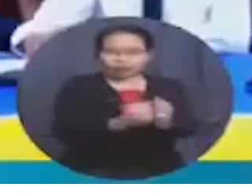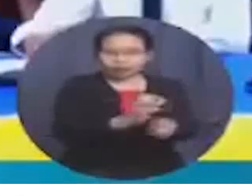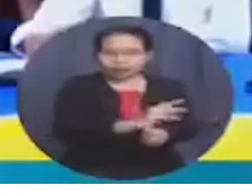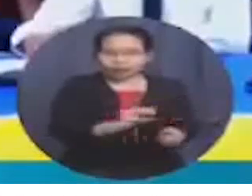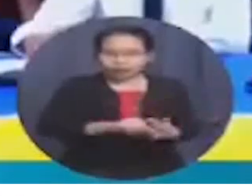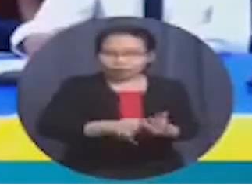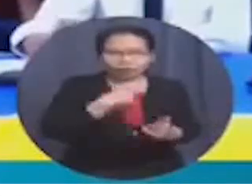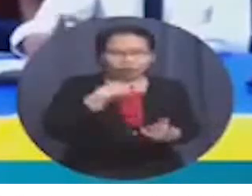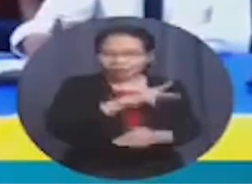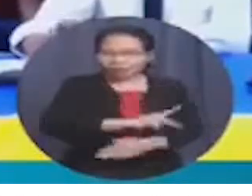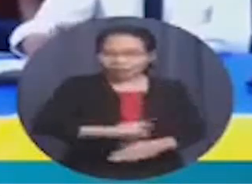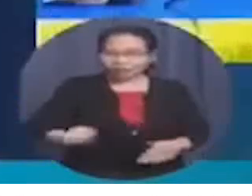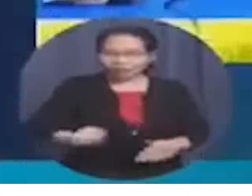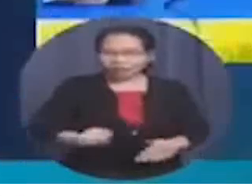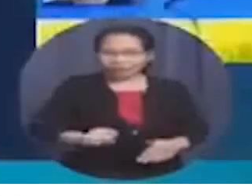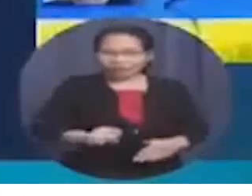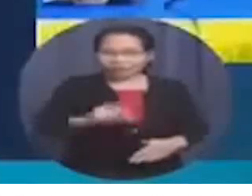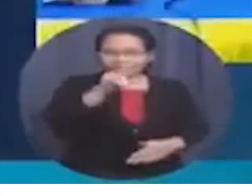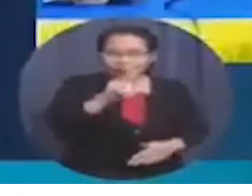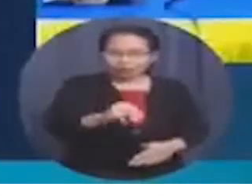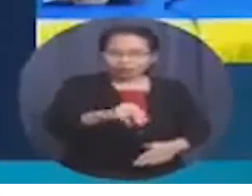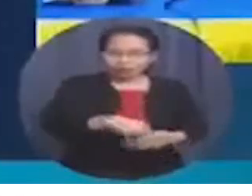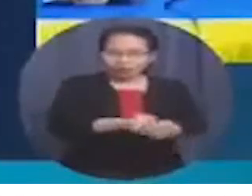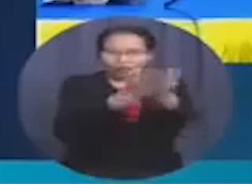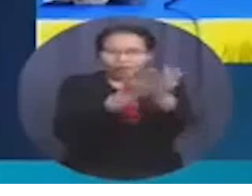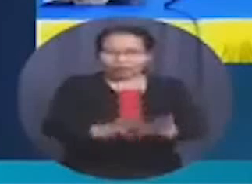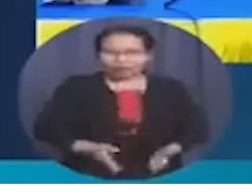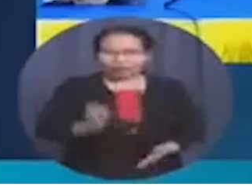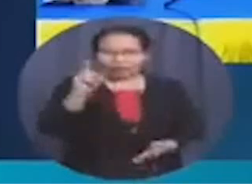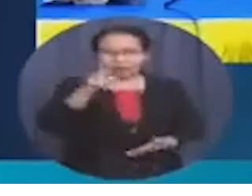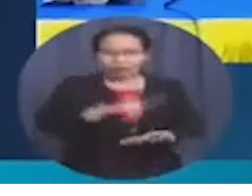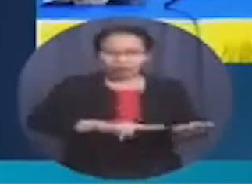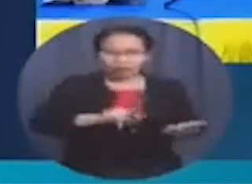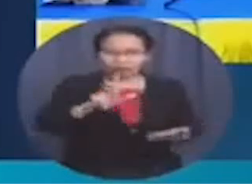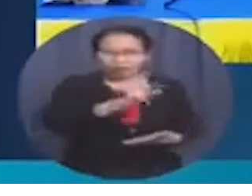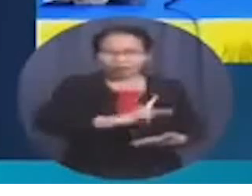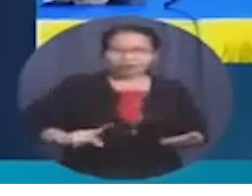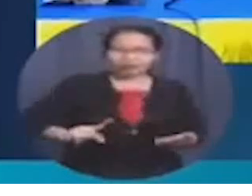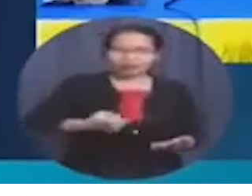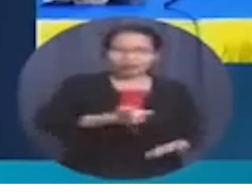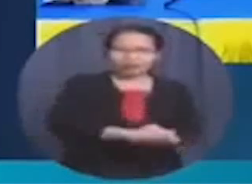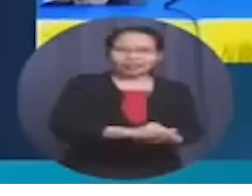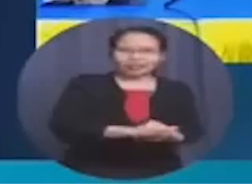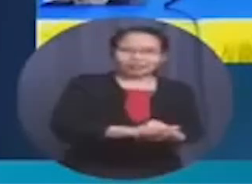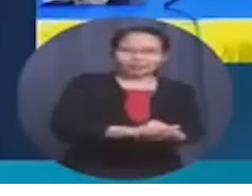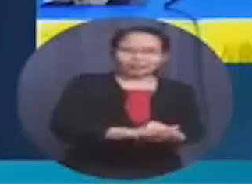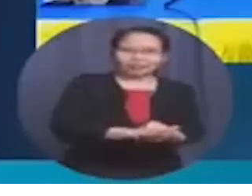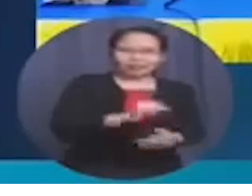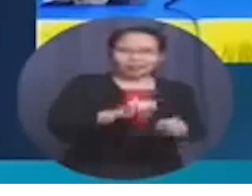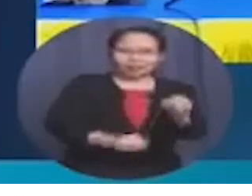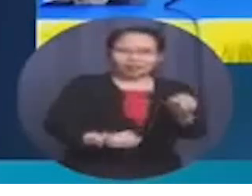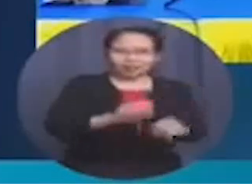Hindi walang nakasulat sa Biblia, tatlong hari yun na mago. Ha? Yan ang pagpaikot-ikot. Yung iglesia ni Manalo